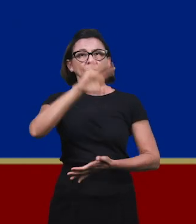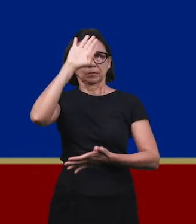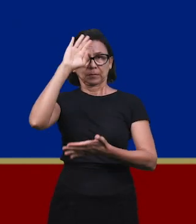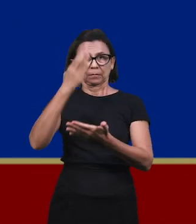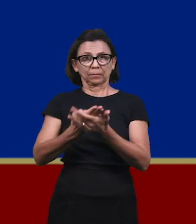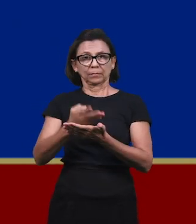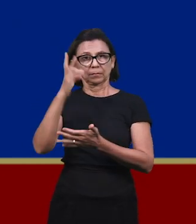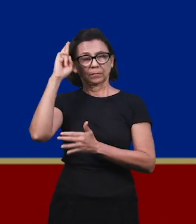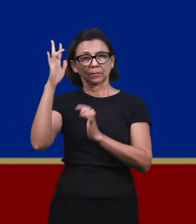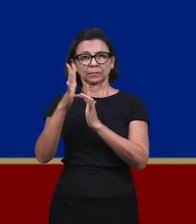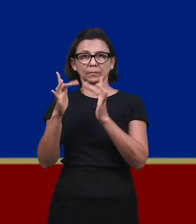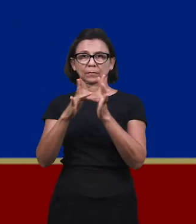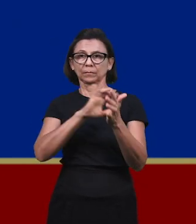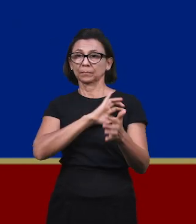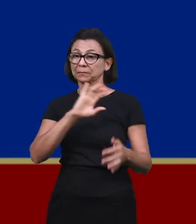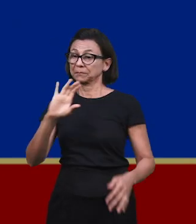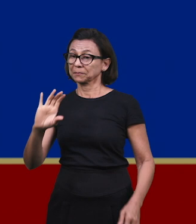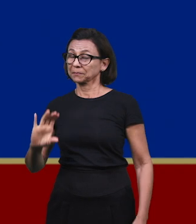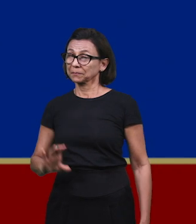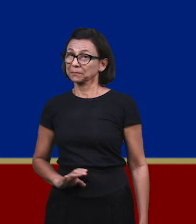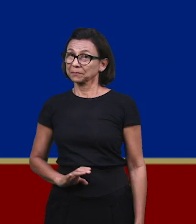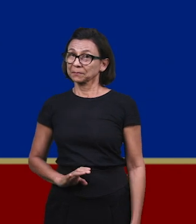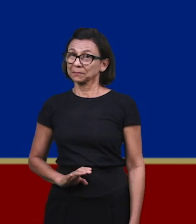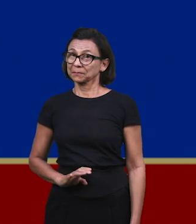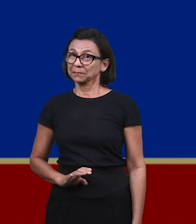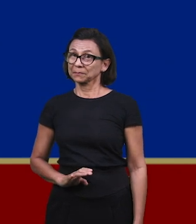et tu seras sauvé, toi et ta maison.